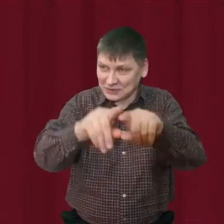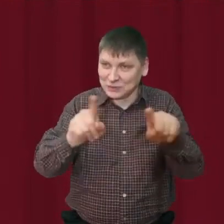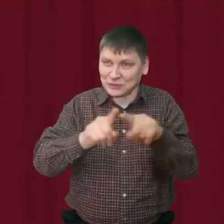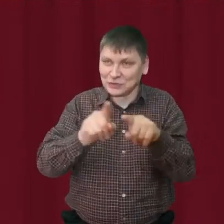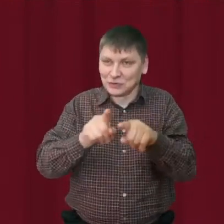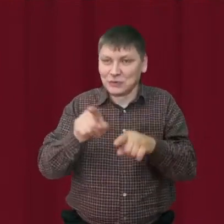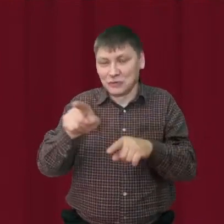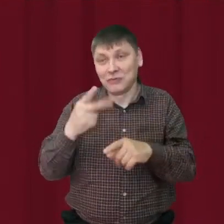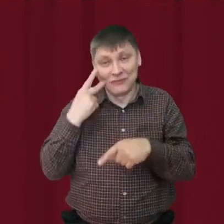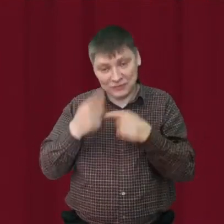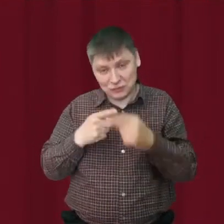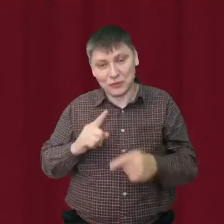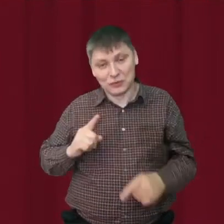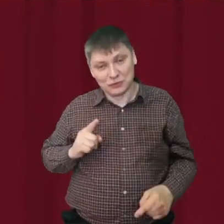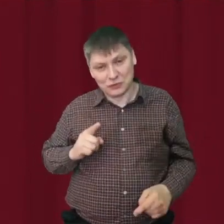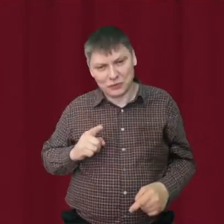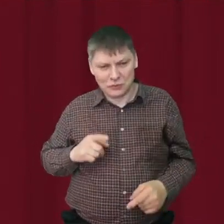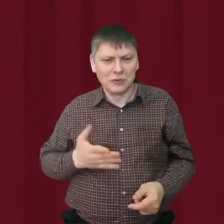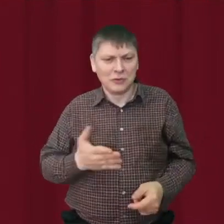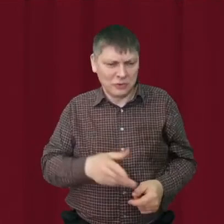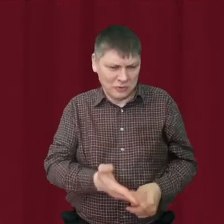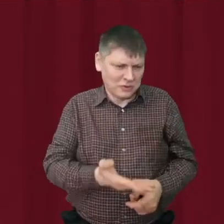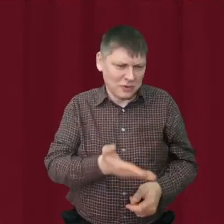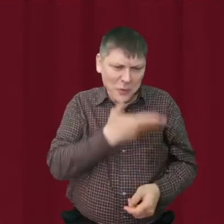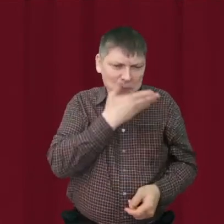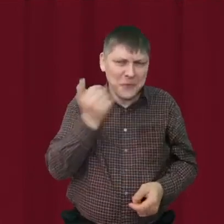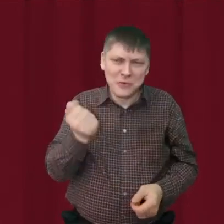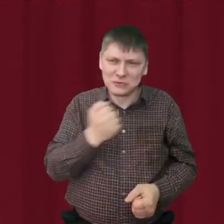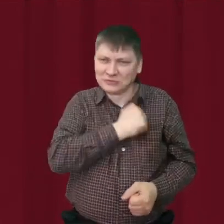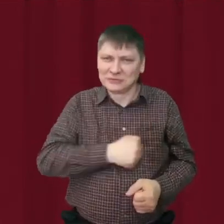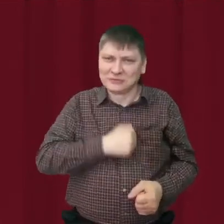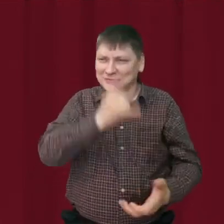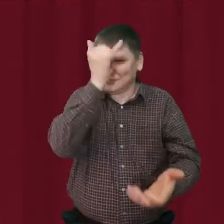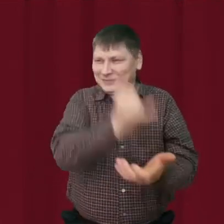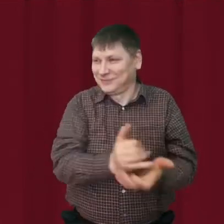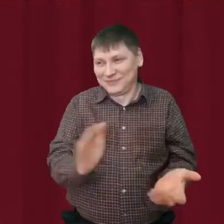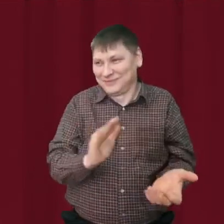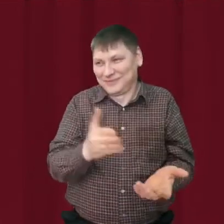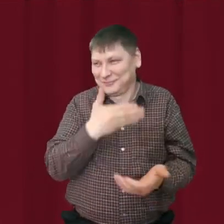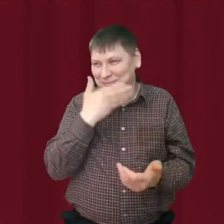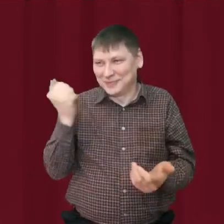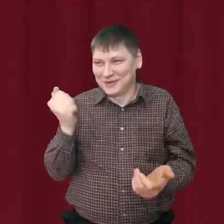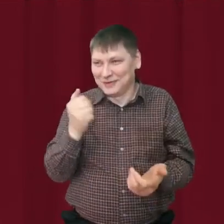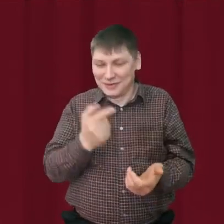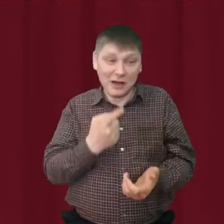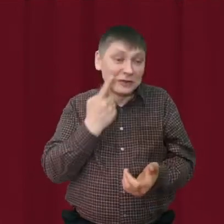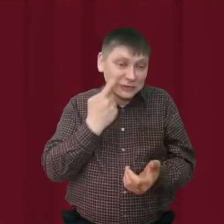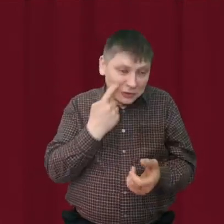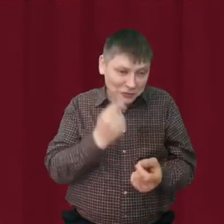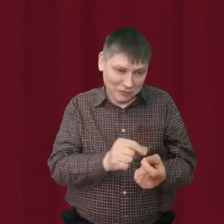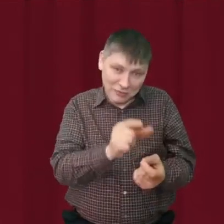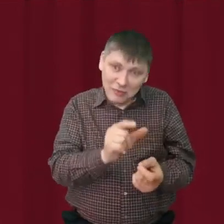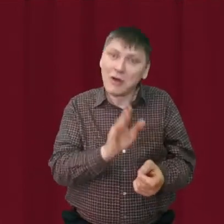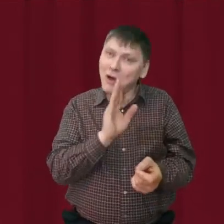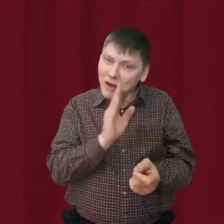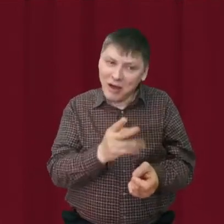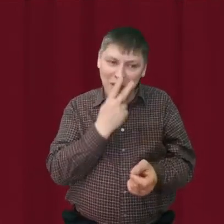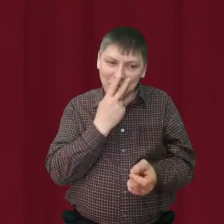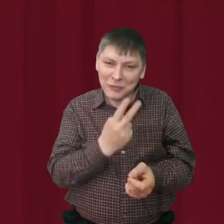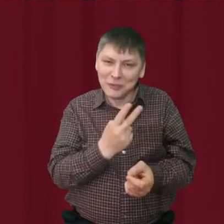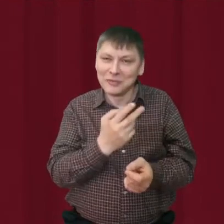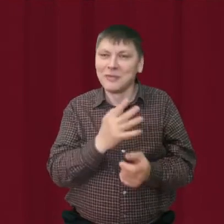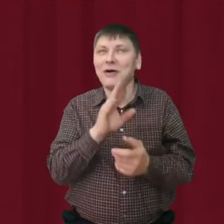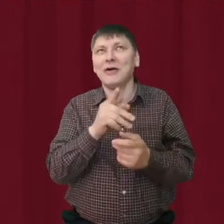ну и мы проявляем терпение, дожидаясь, когда оно созреет, правда же? А вот иногда уже появился вроде плод, но он еще зеленый, и мы там смотрим на это